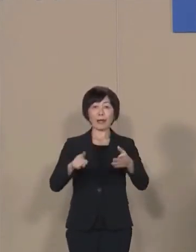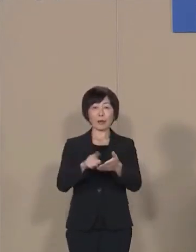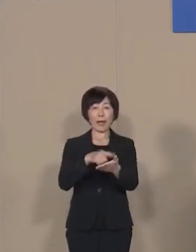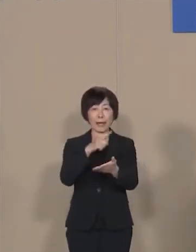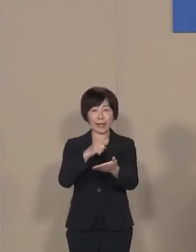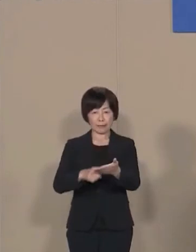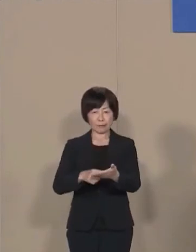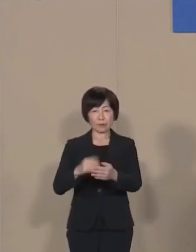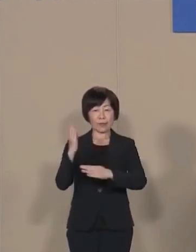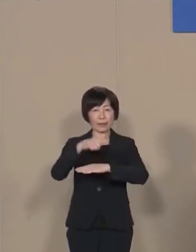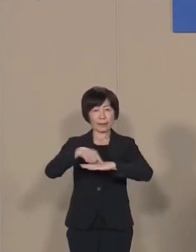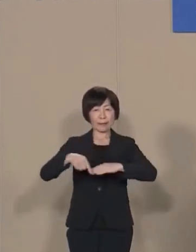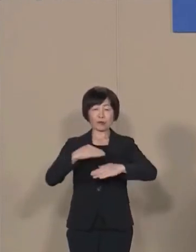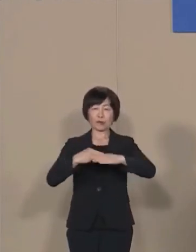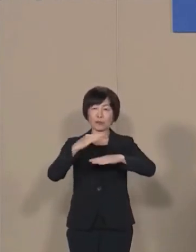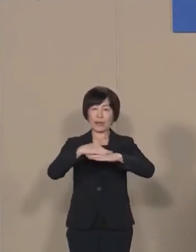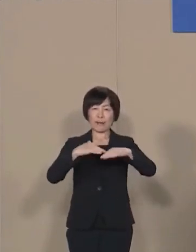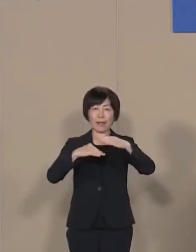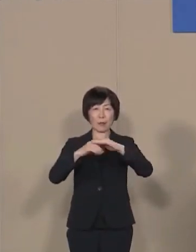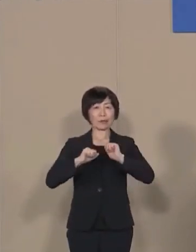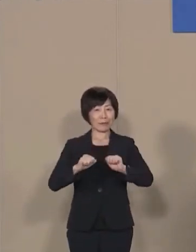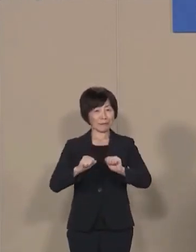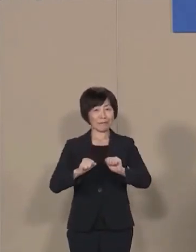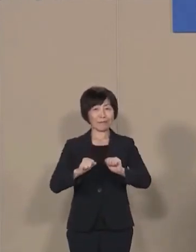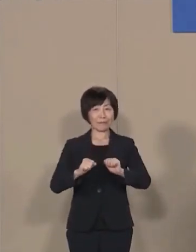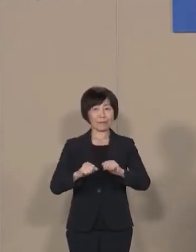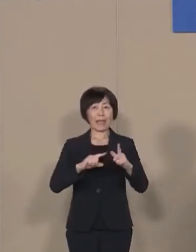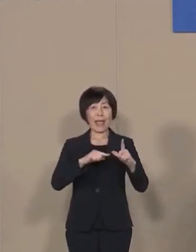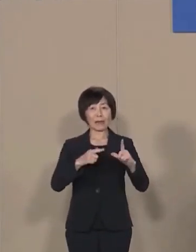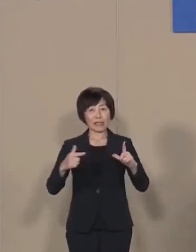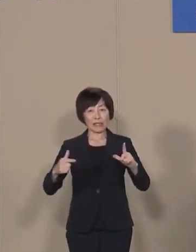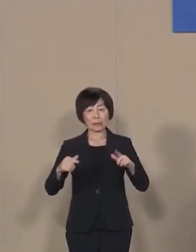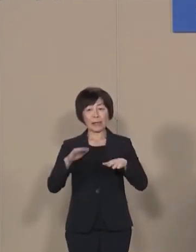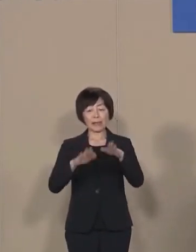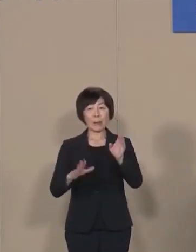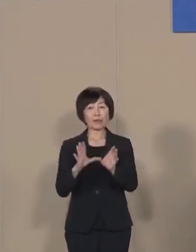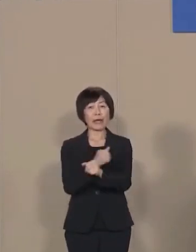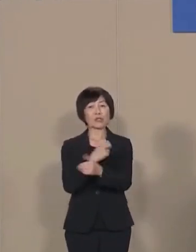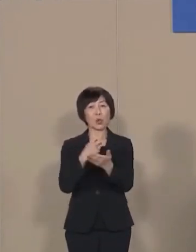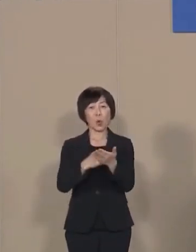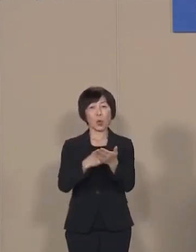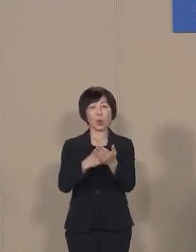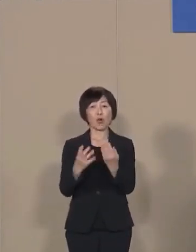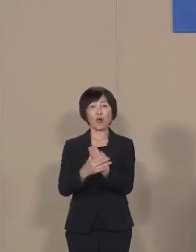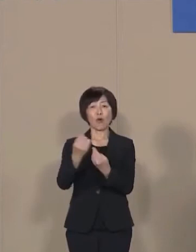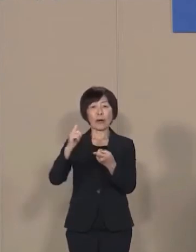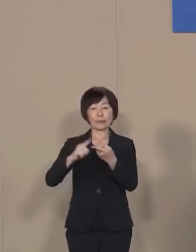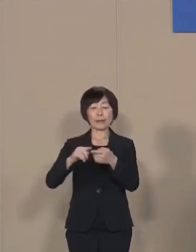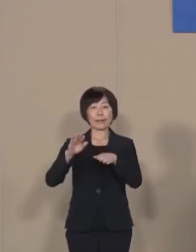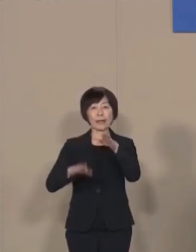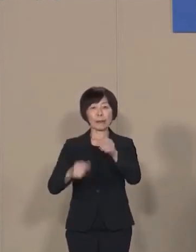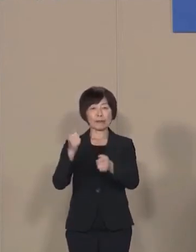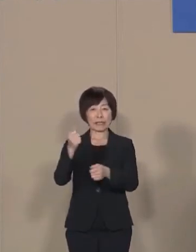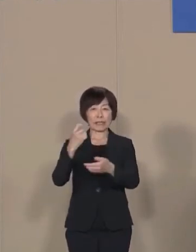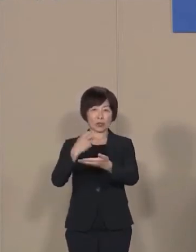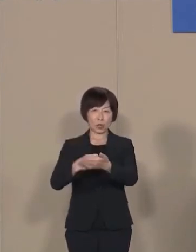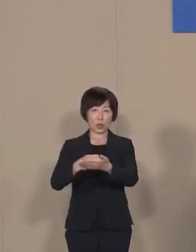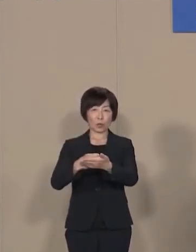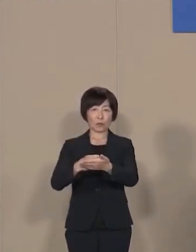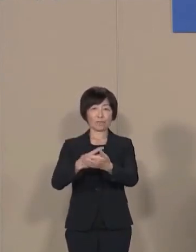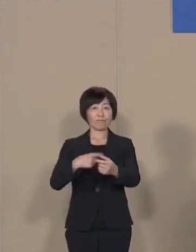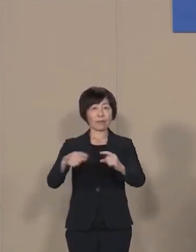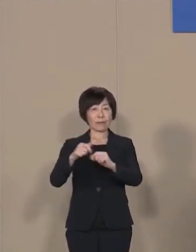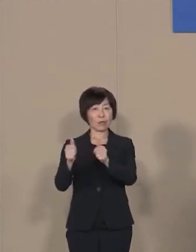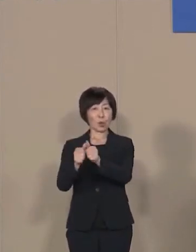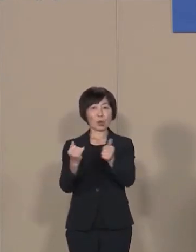す作の積み上げを行っていきます lgbt 差別解消法包括的差別禁止細野上に